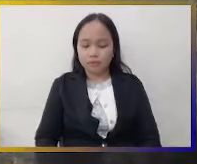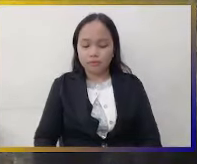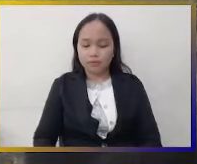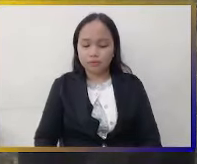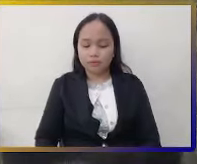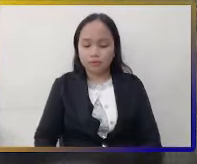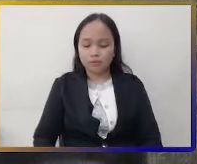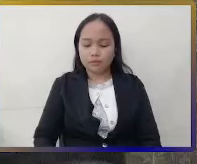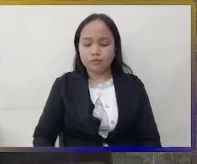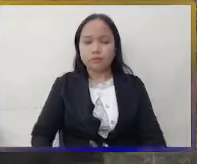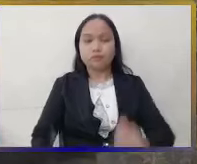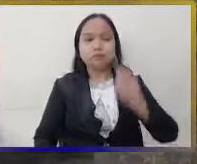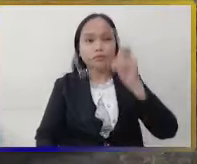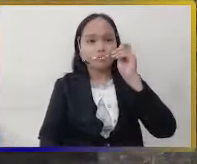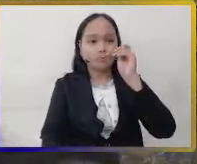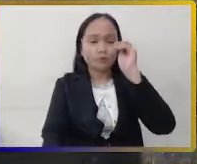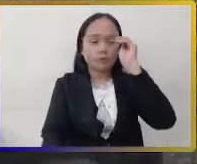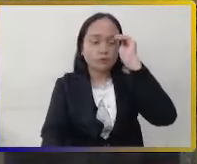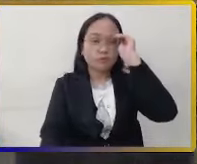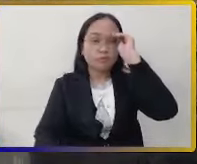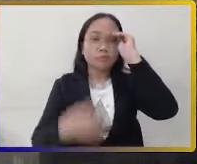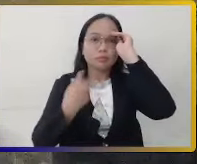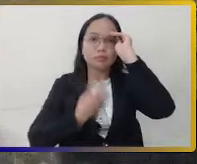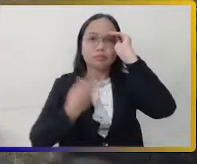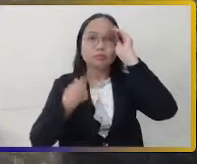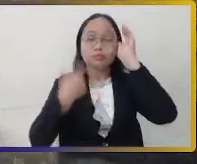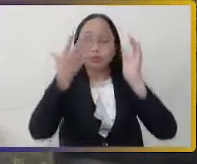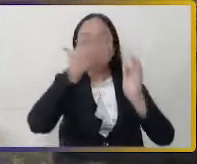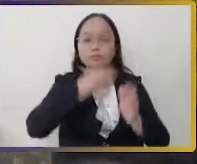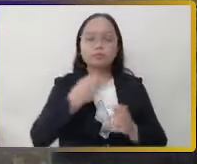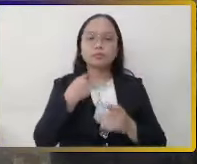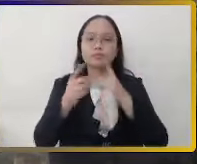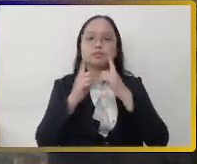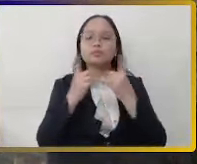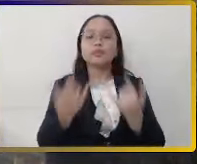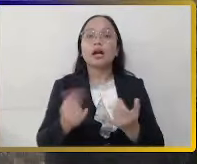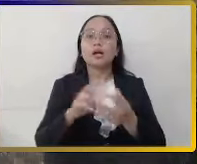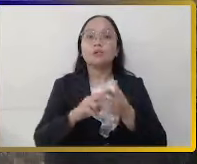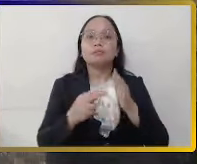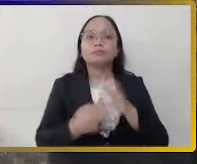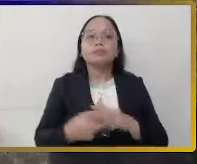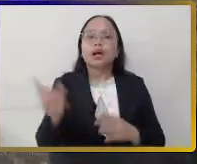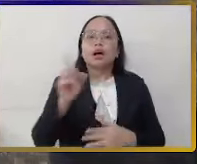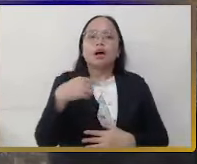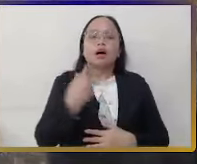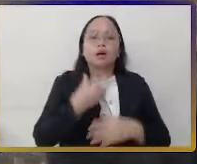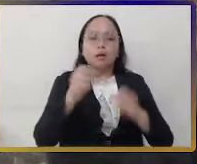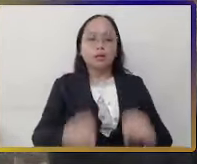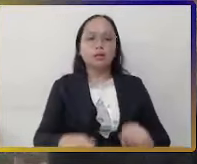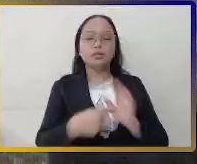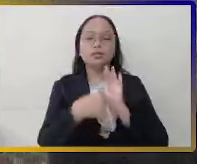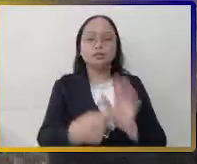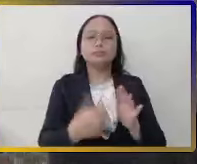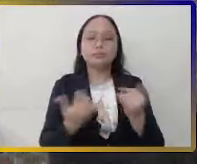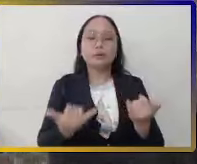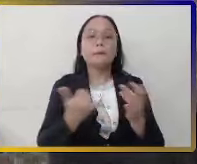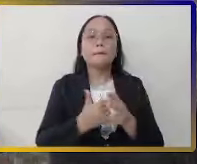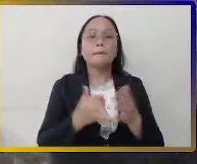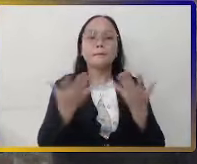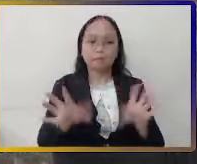magandang usapin po ngayon. Ngayon, pagkatapos po yan, in other words, makikita po natin na ito'y tapos